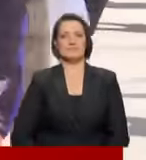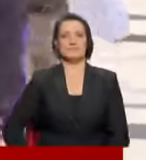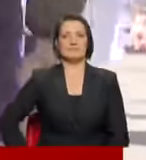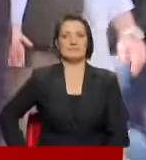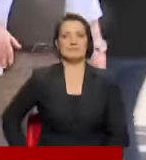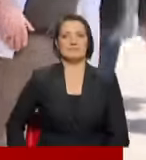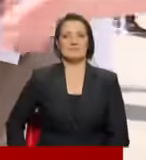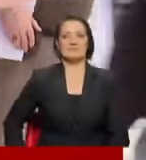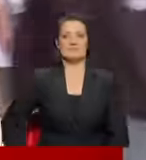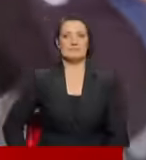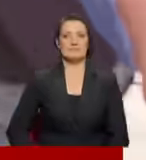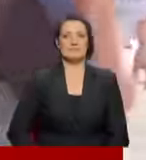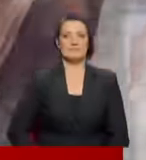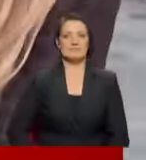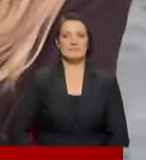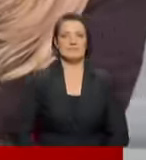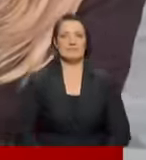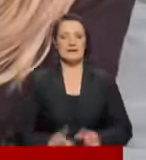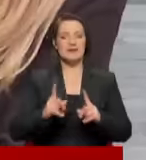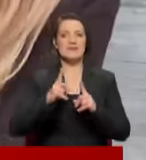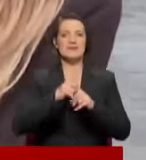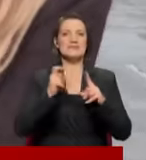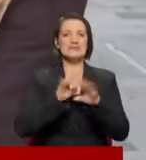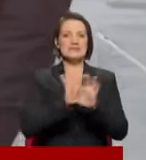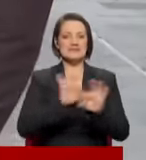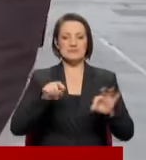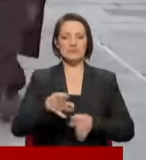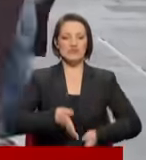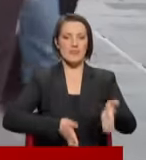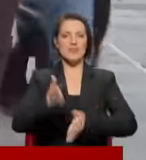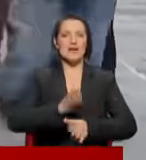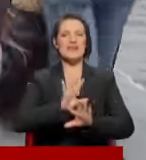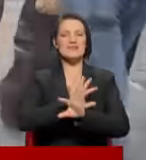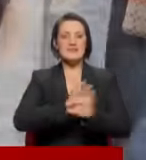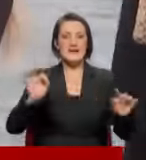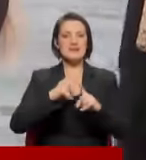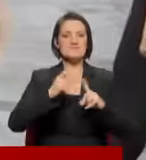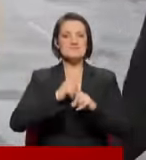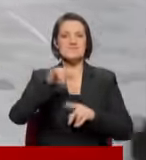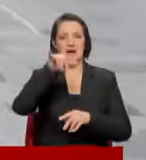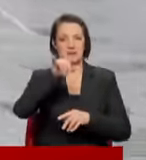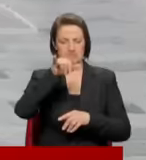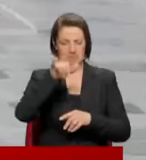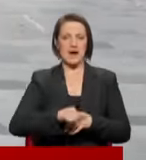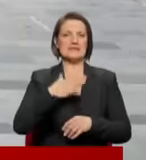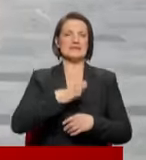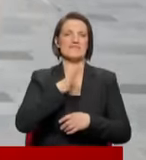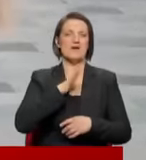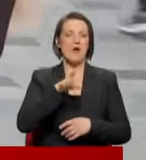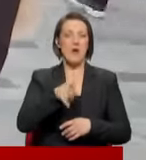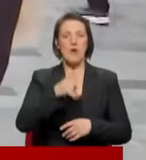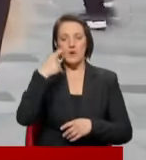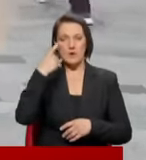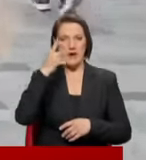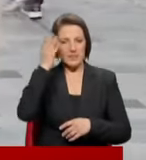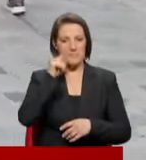Kolay gelsin. Sağ olun başkanım. İyi bayramlar. Kimliksizleşmiş bu caddenin tekrar kimliğini kazanması haklı talebi var. O anlamda da biz